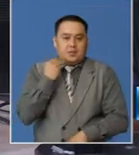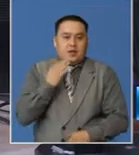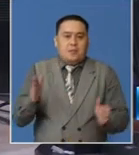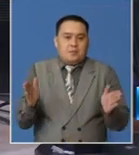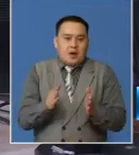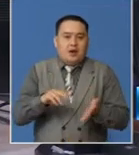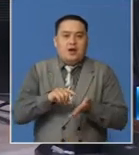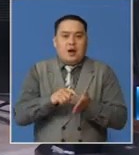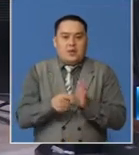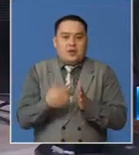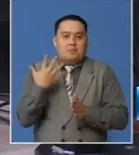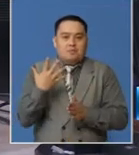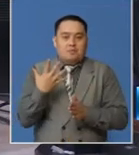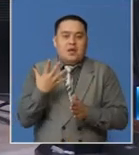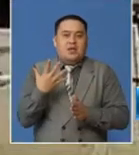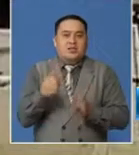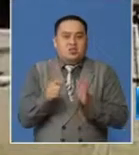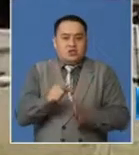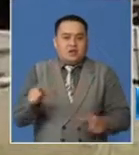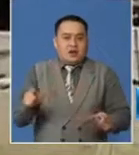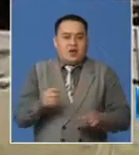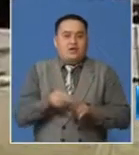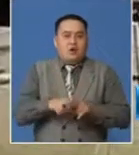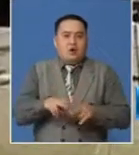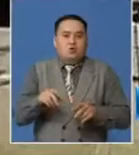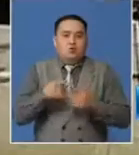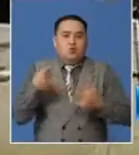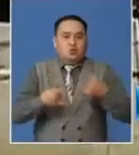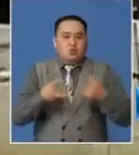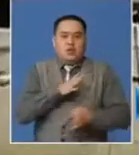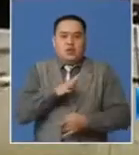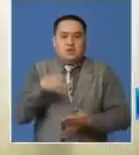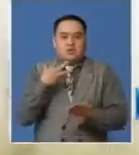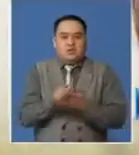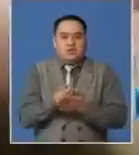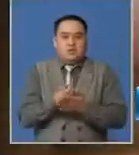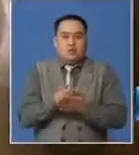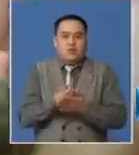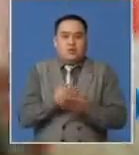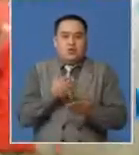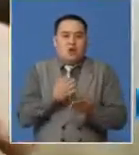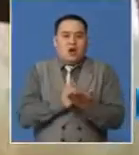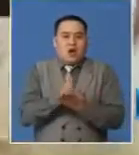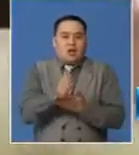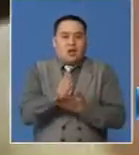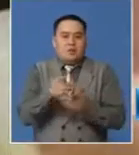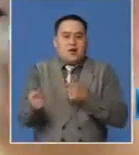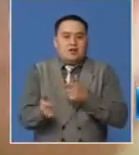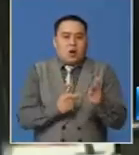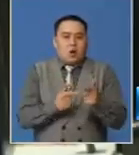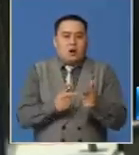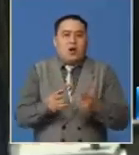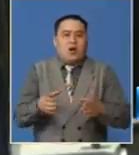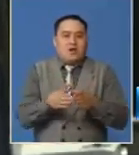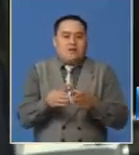маленьком кабинете работали 5-6 сотрудников. В то время у студии ЖТСУ не было собственной вещательной частоты. Материалы, подготовленные